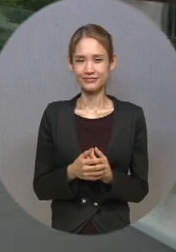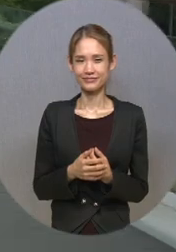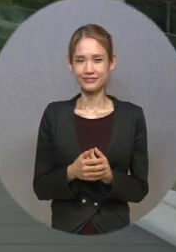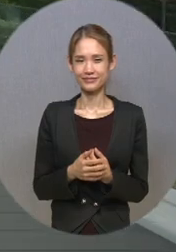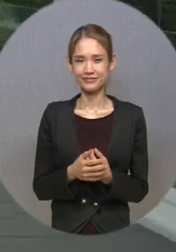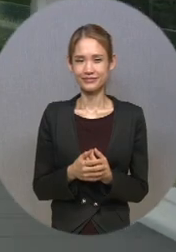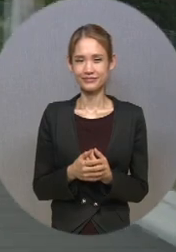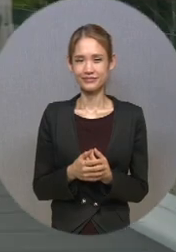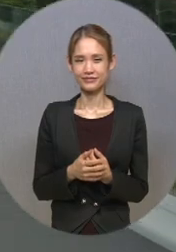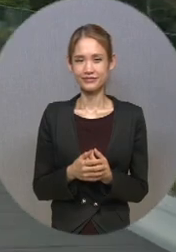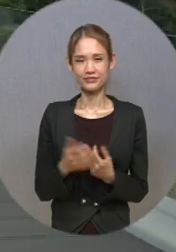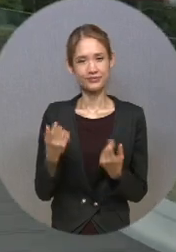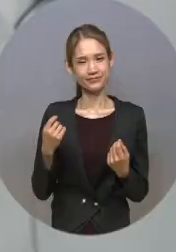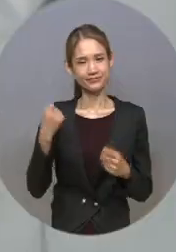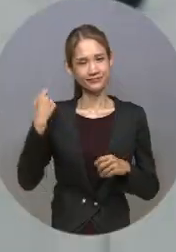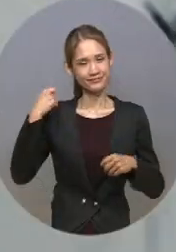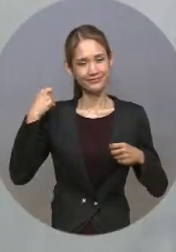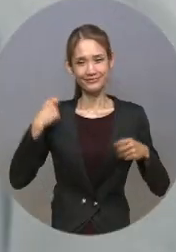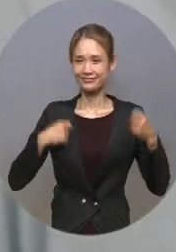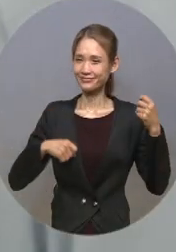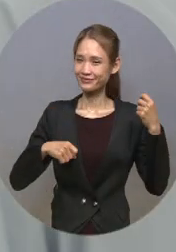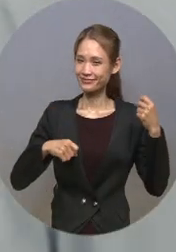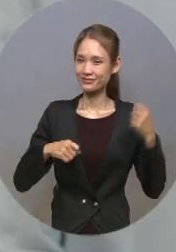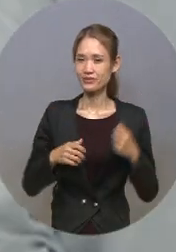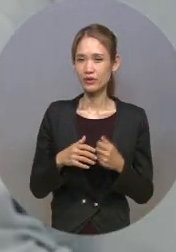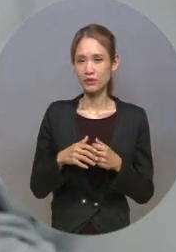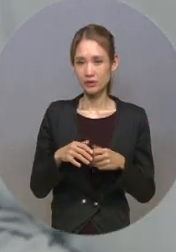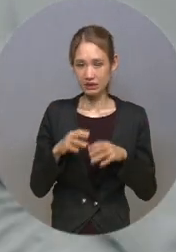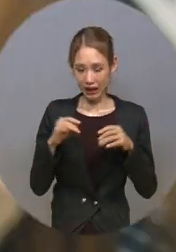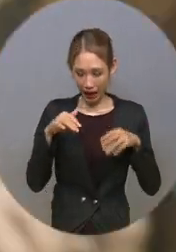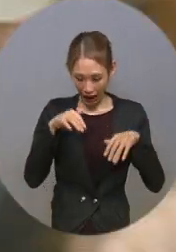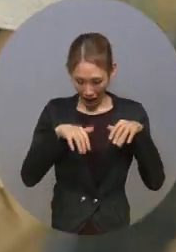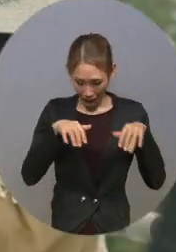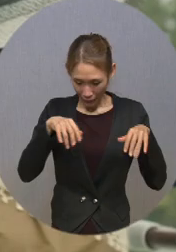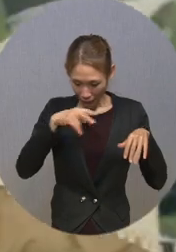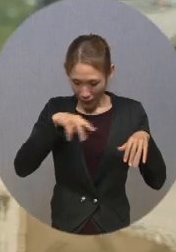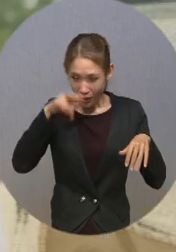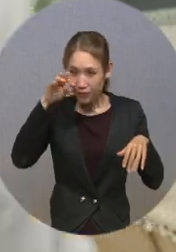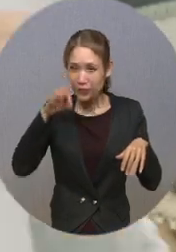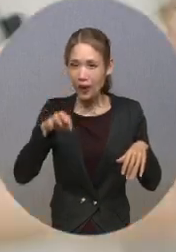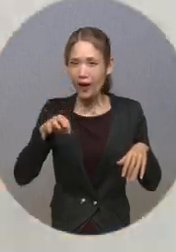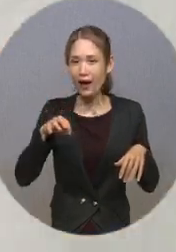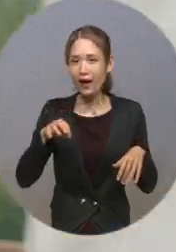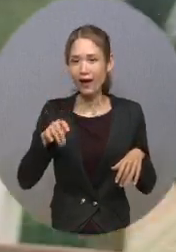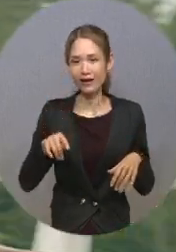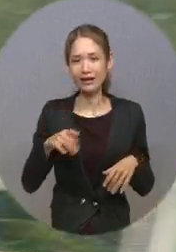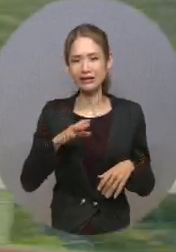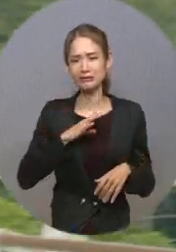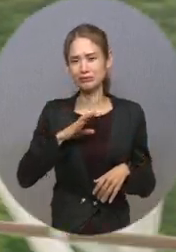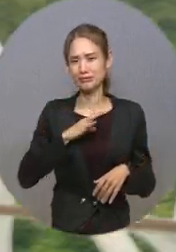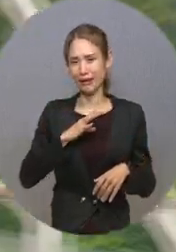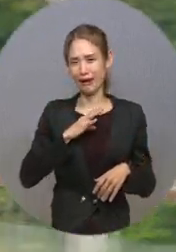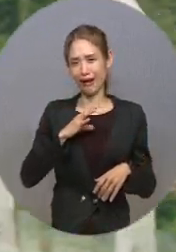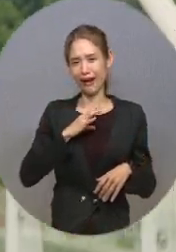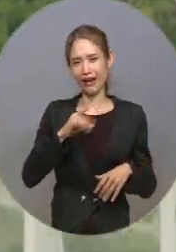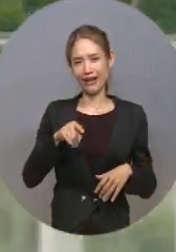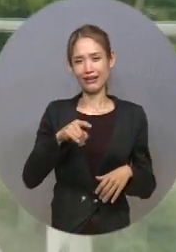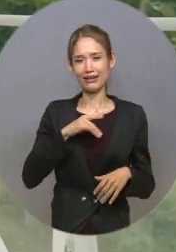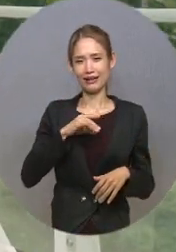너 이런 느낌으로. 이런 느낌으로. 아니, 땅바닥이 보이는데? 사이로? 와, 우와. 진짜 무섭다. 우와.